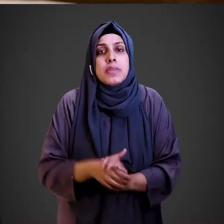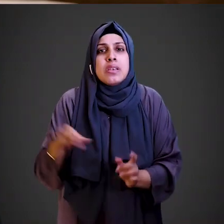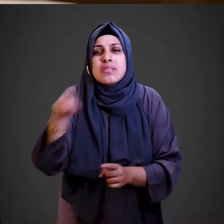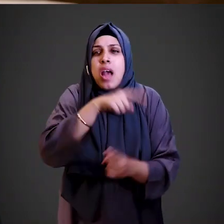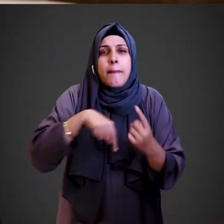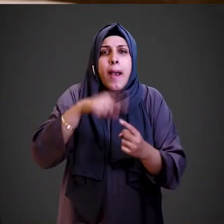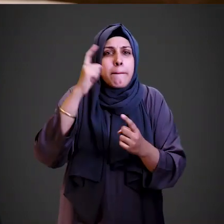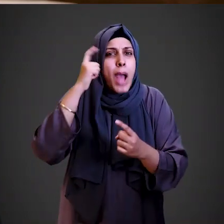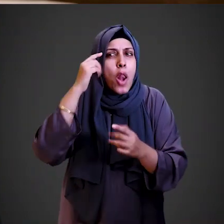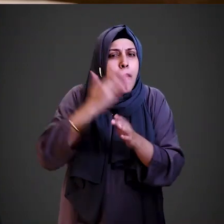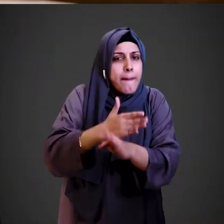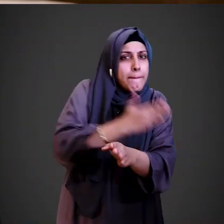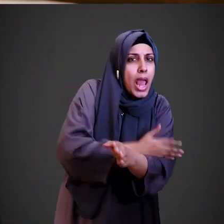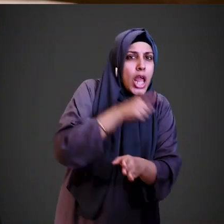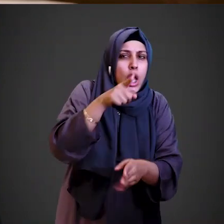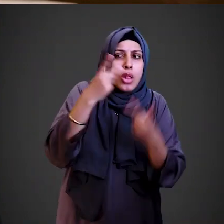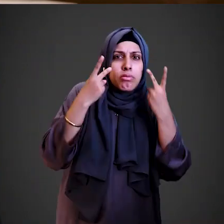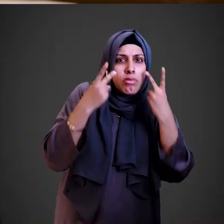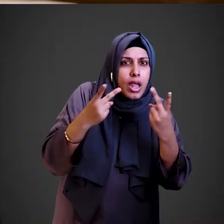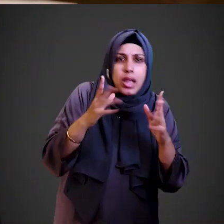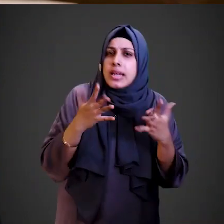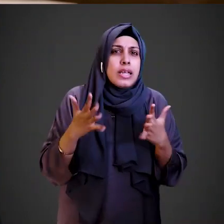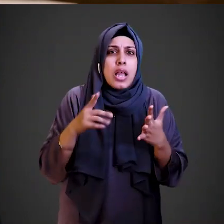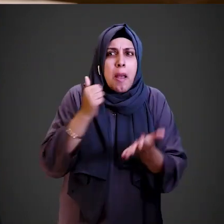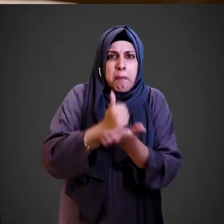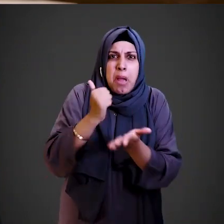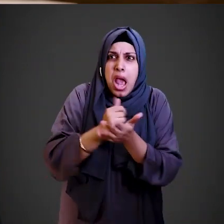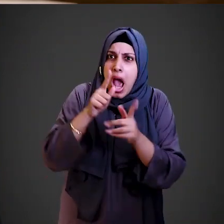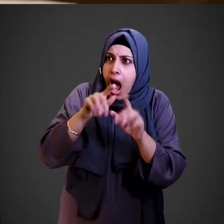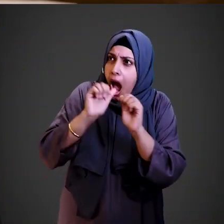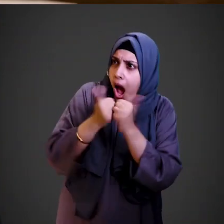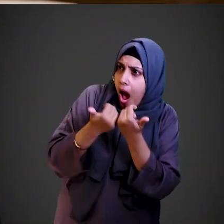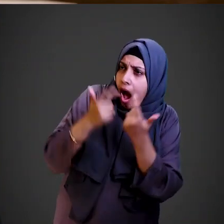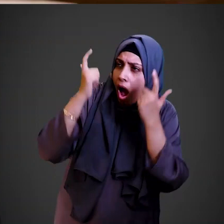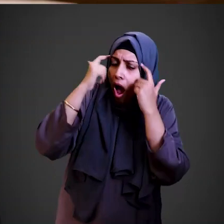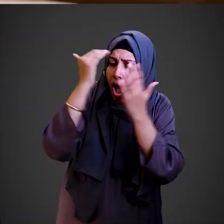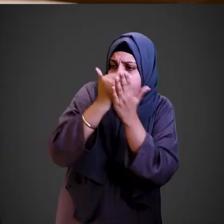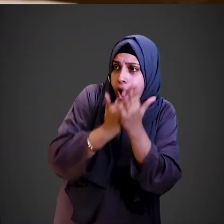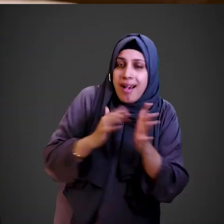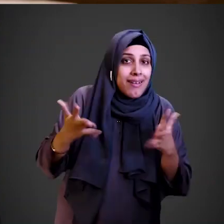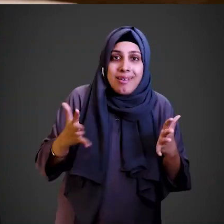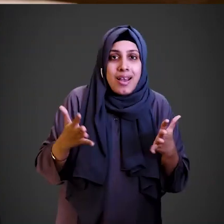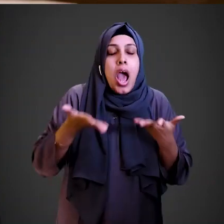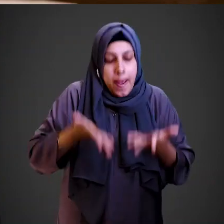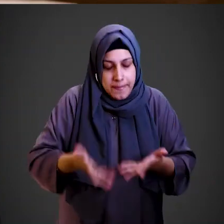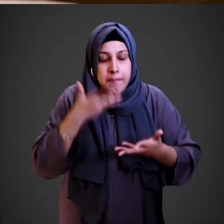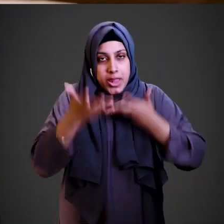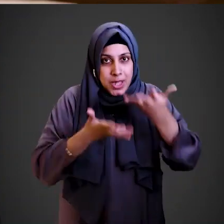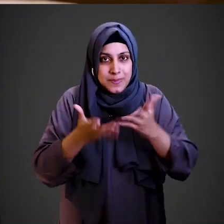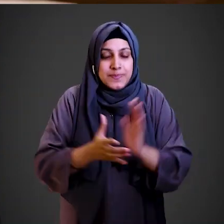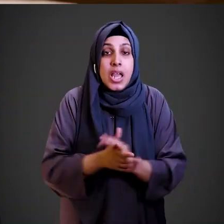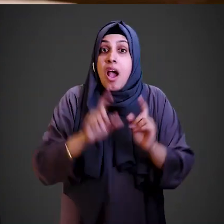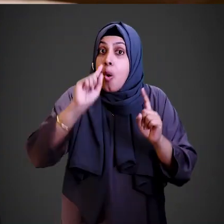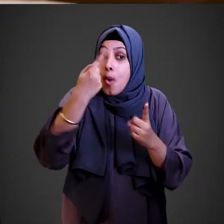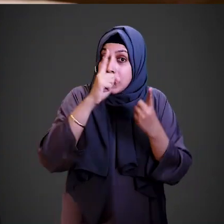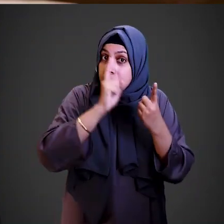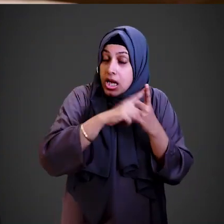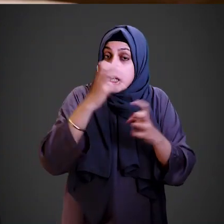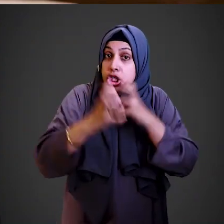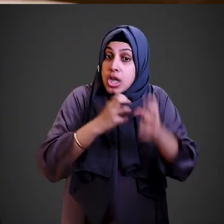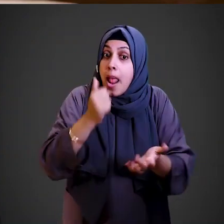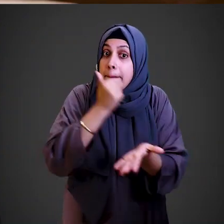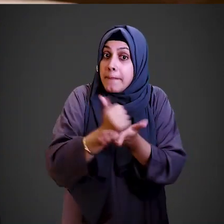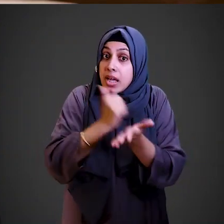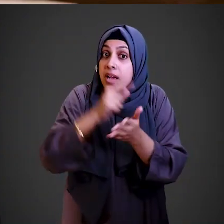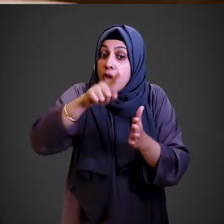उस तरीके से आपने कभी पहले बैंकिंग के बारे में या डिजिटल बैंकिंग के बारे में नहीं सोचा होगा। सबसे पहले डिजिटल बैंकिंग